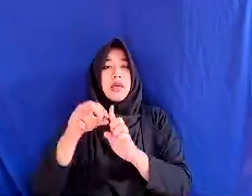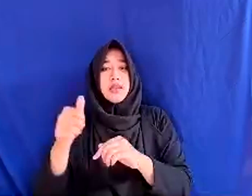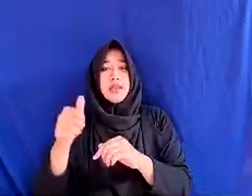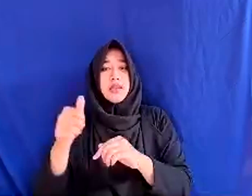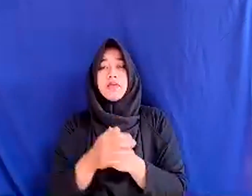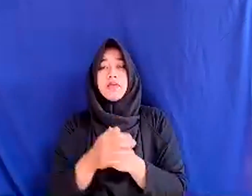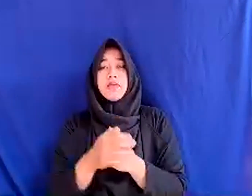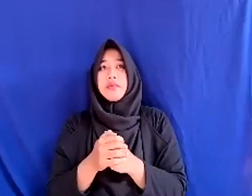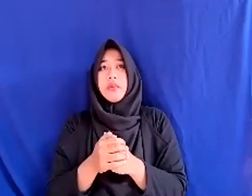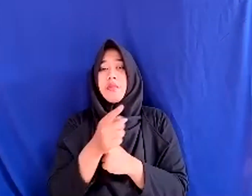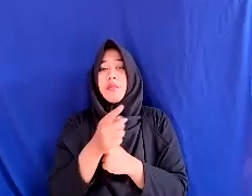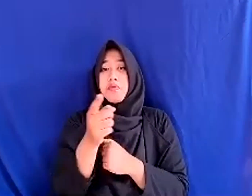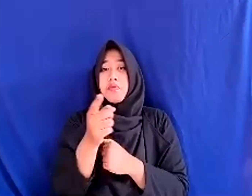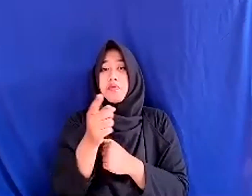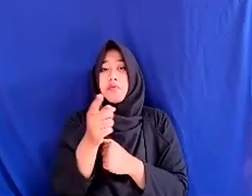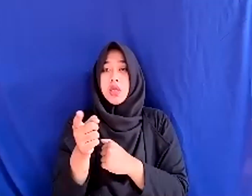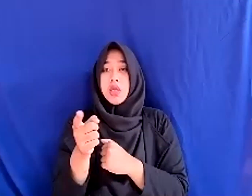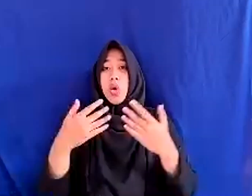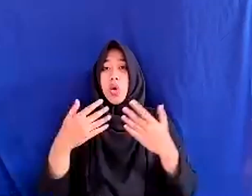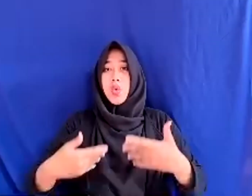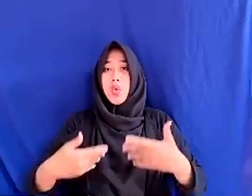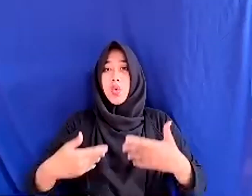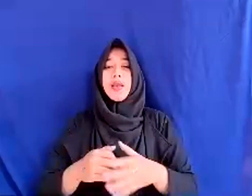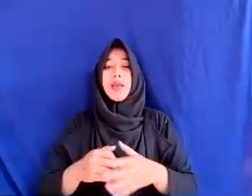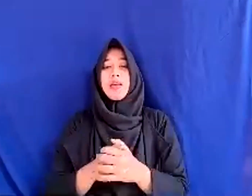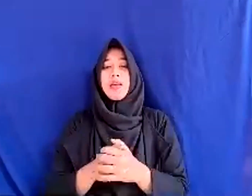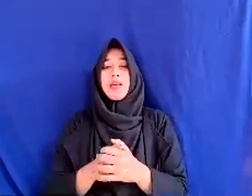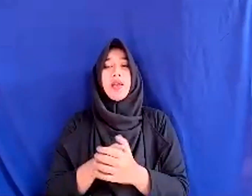beliau lahir pada tahun